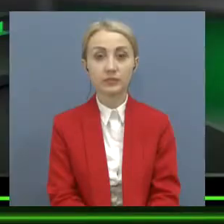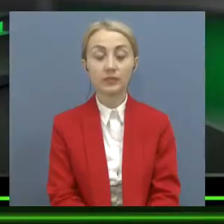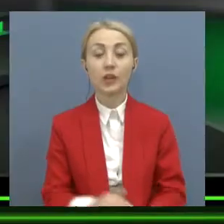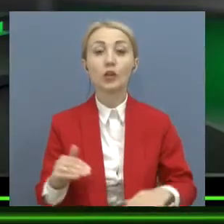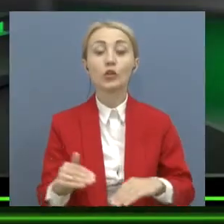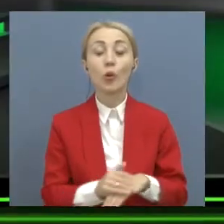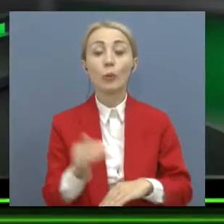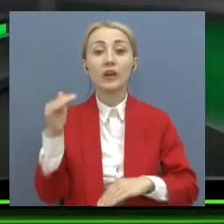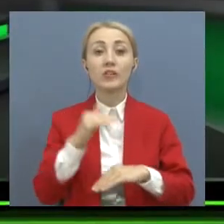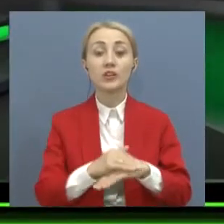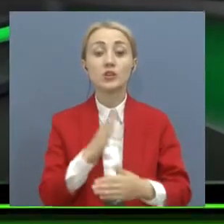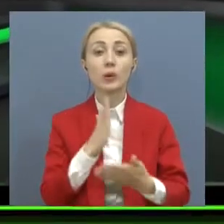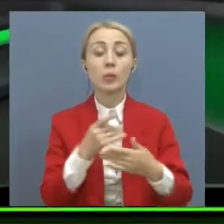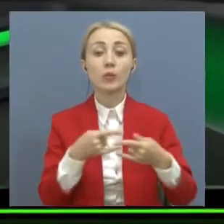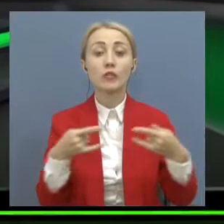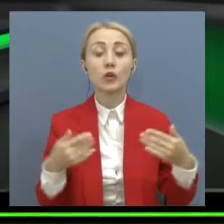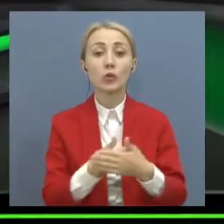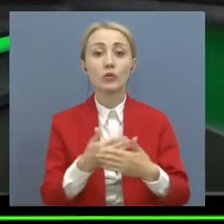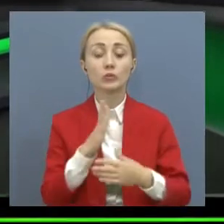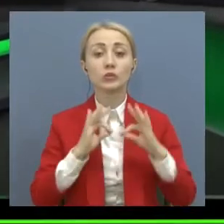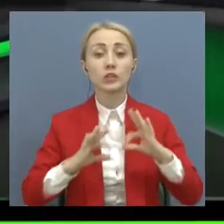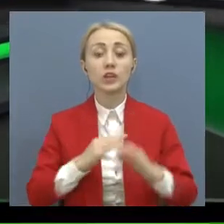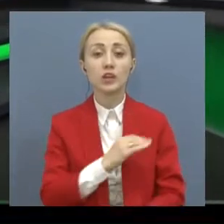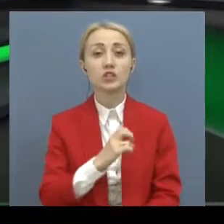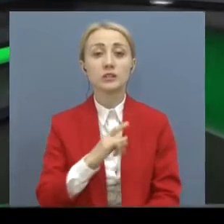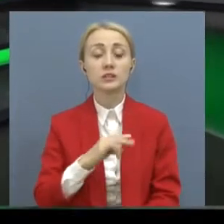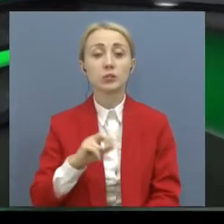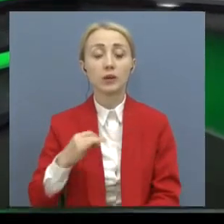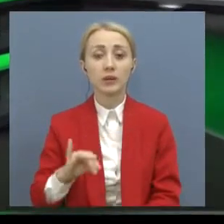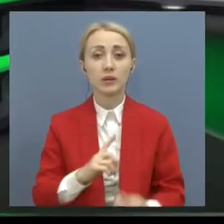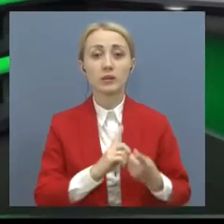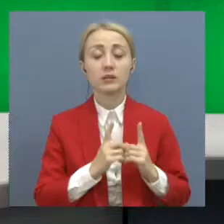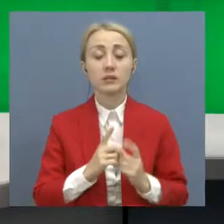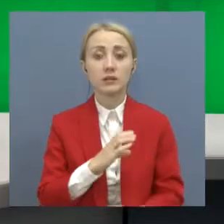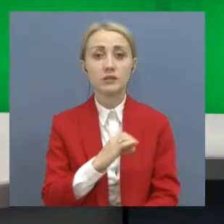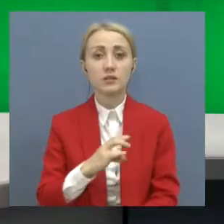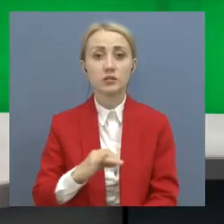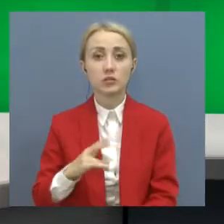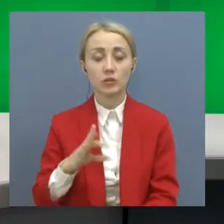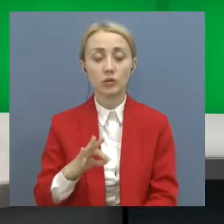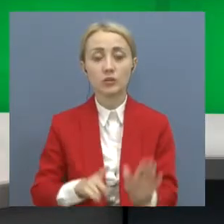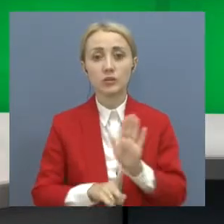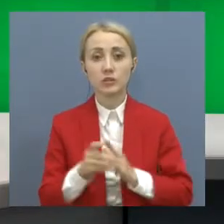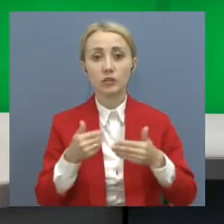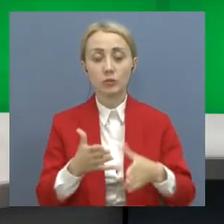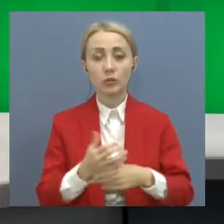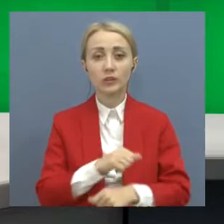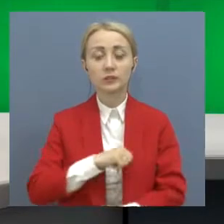Кешарық тікелей эфирде көкше ақпарат студияда мен Балауса Жақсыбай сурдо аудармада Любовь Сенченко. Алдымен